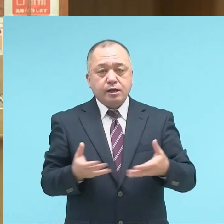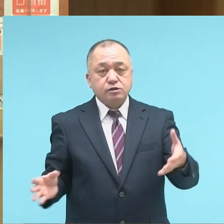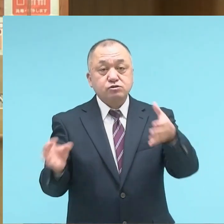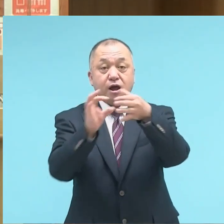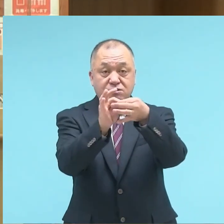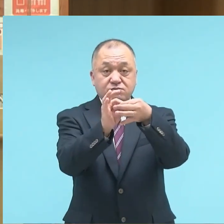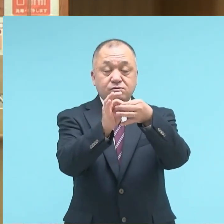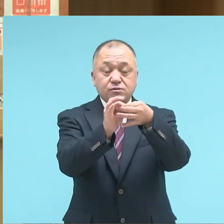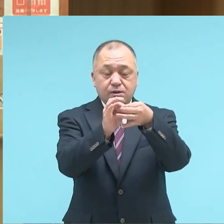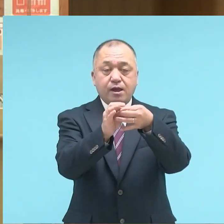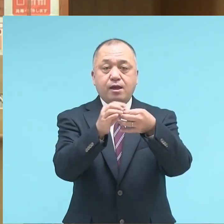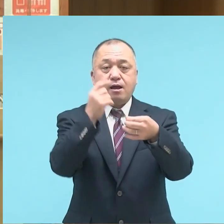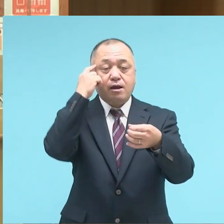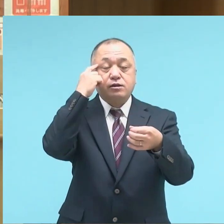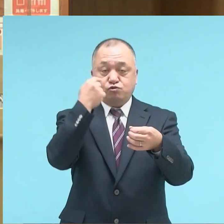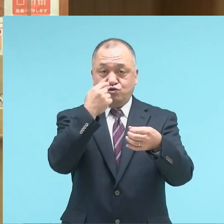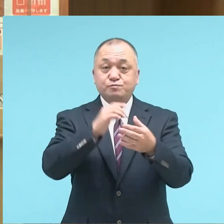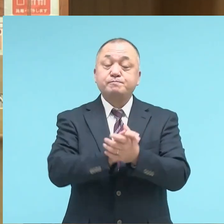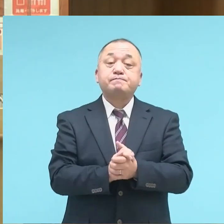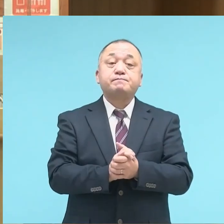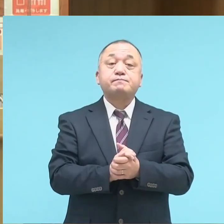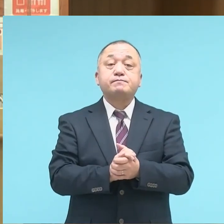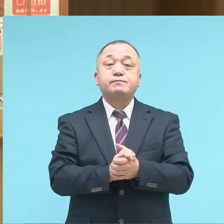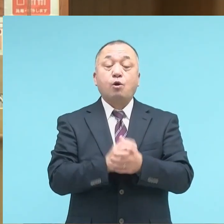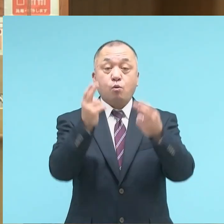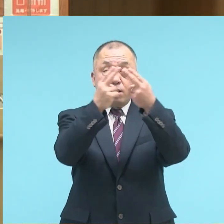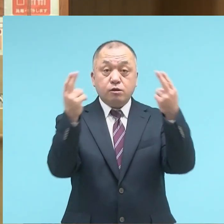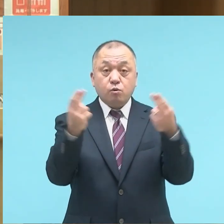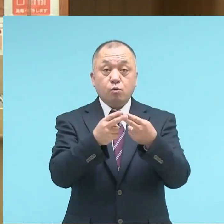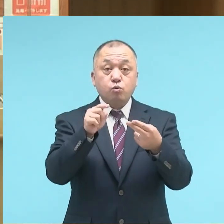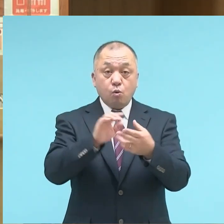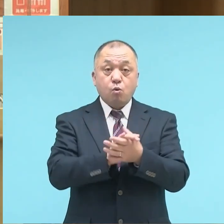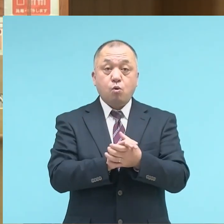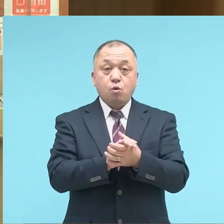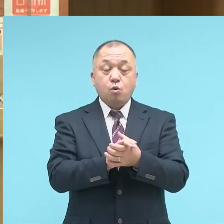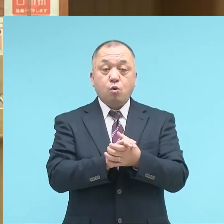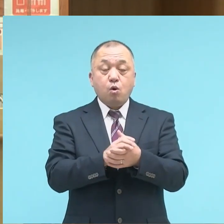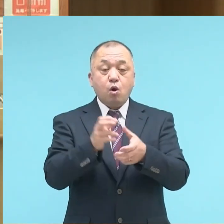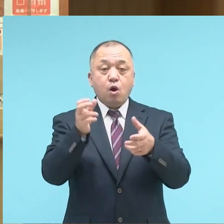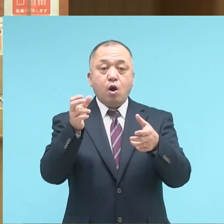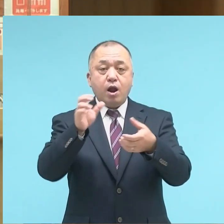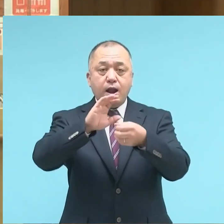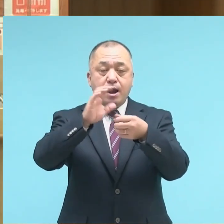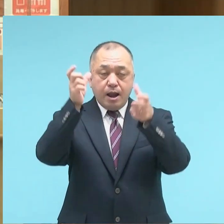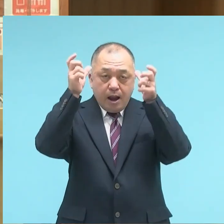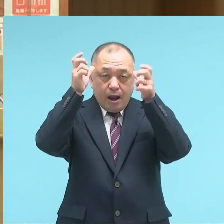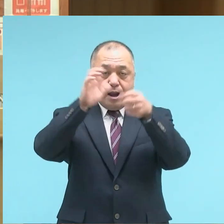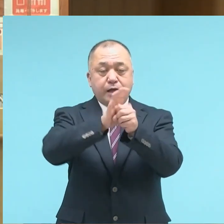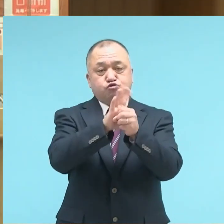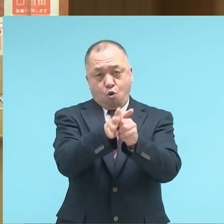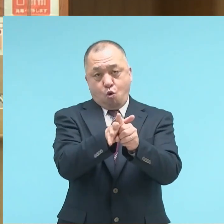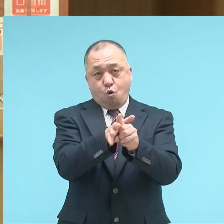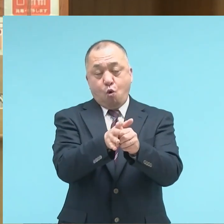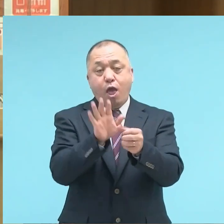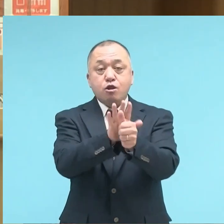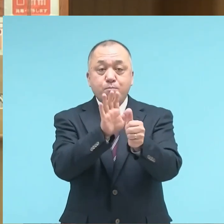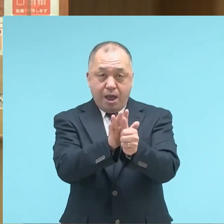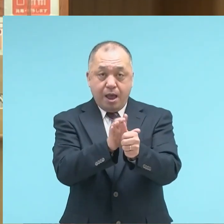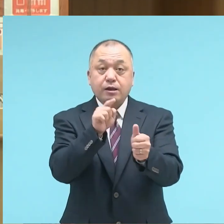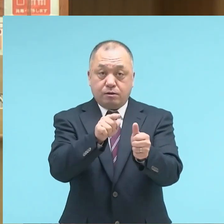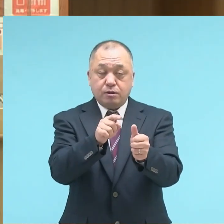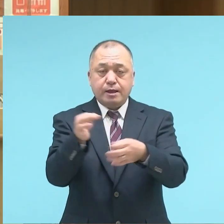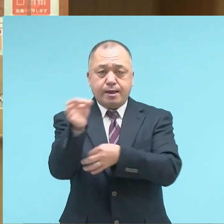止めてます。本土のですね、酪農ヘルパーの待遇改善や肉用牛の経営の支